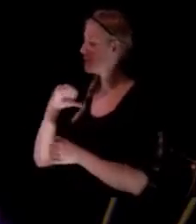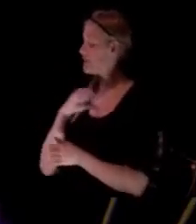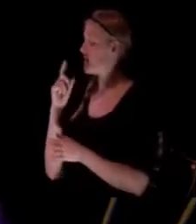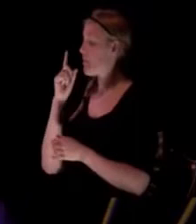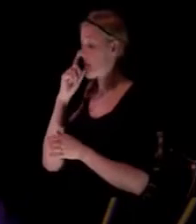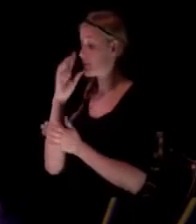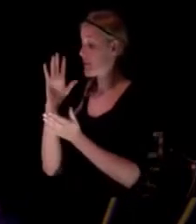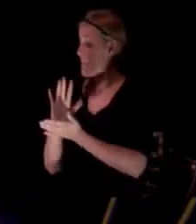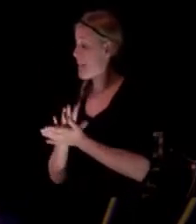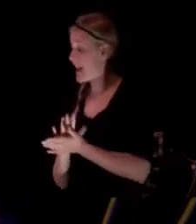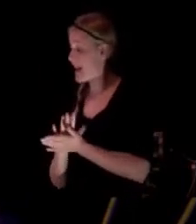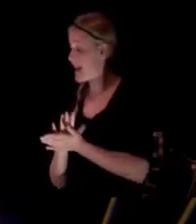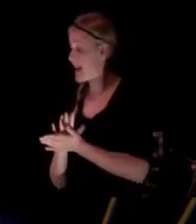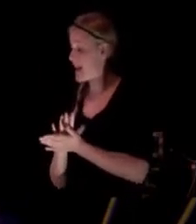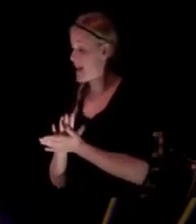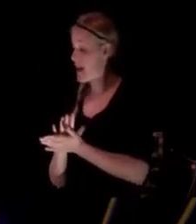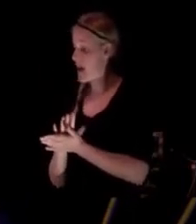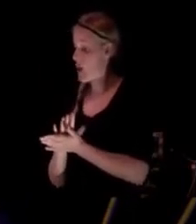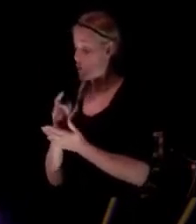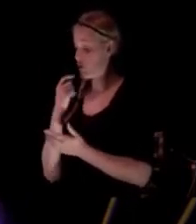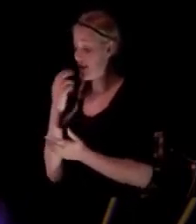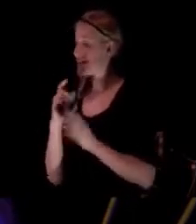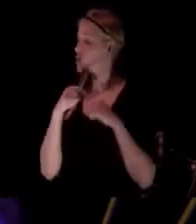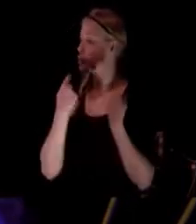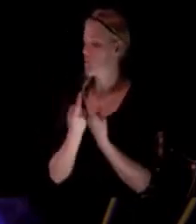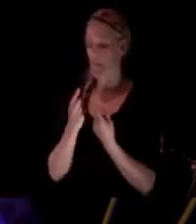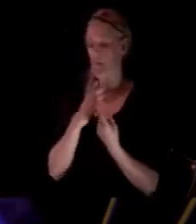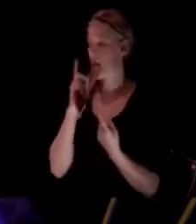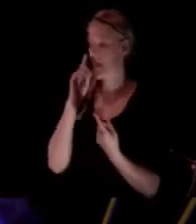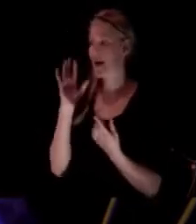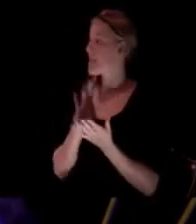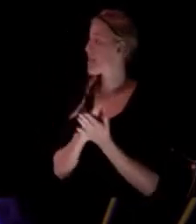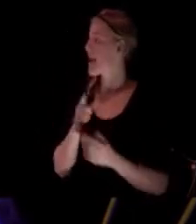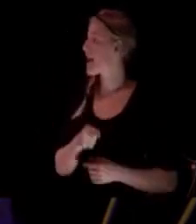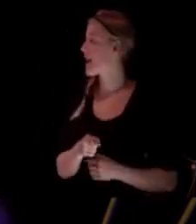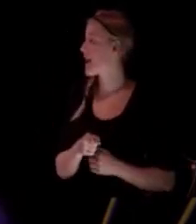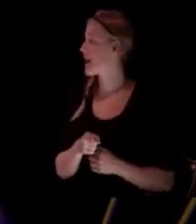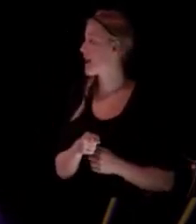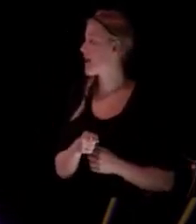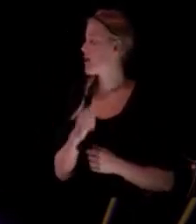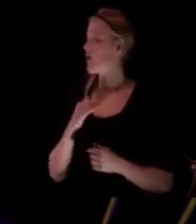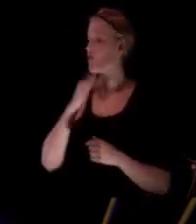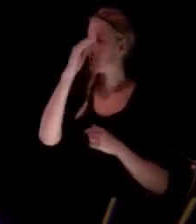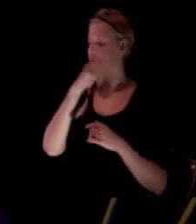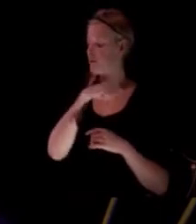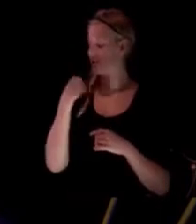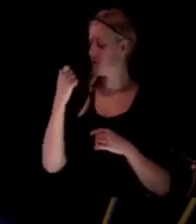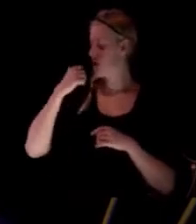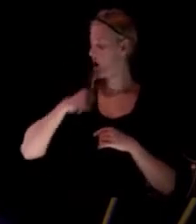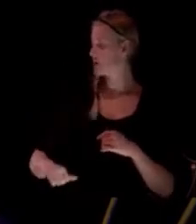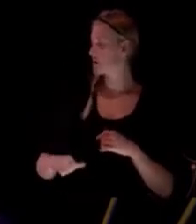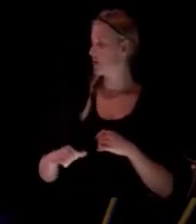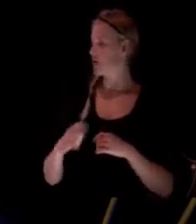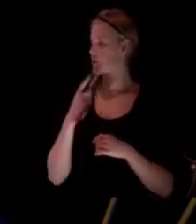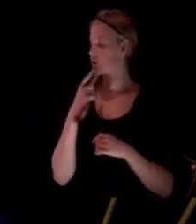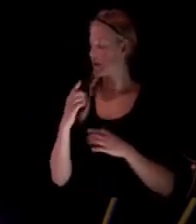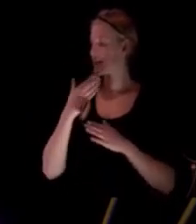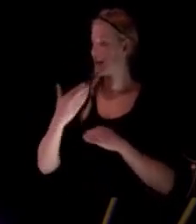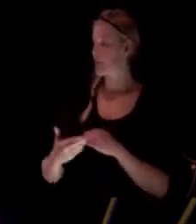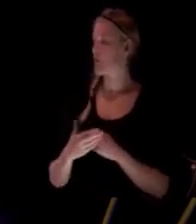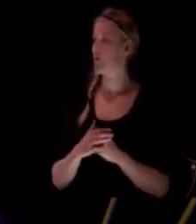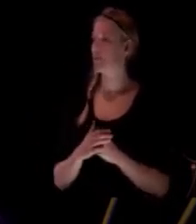vært der, og man skulle ha spurt deg i rom uten at mamma var der, og man skulle ha tatt som voksne ansvaret for settingen og sagt